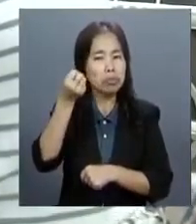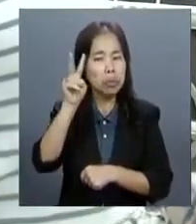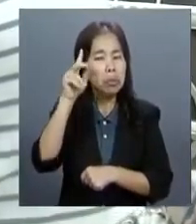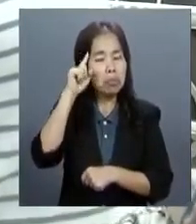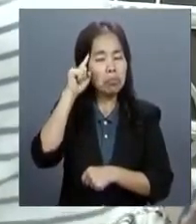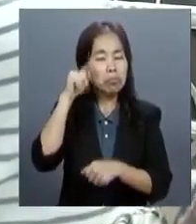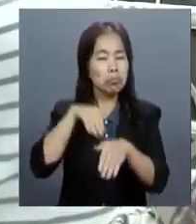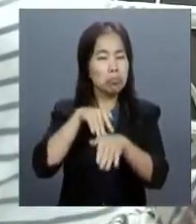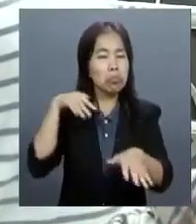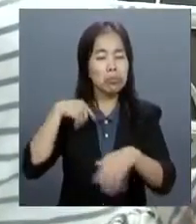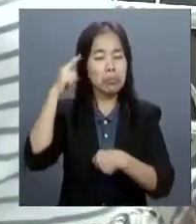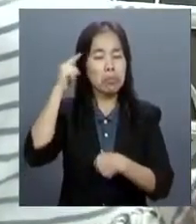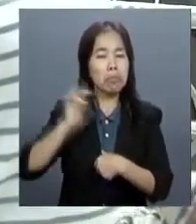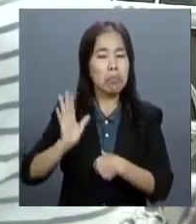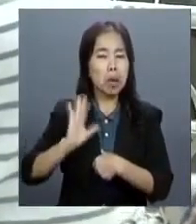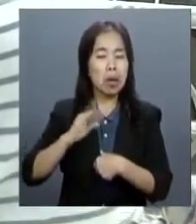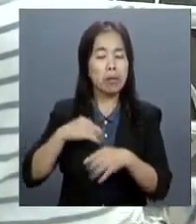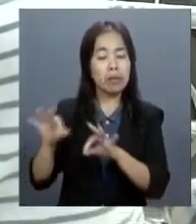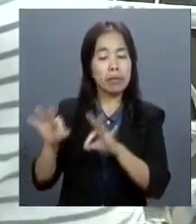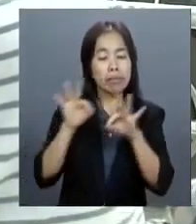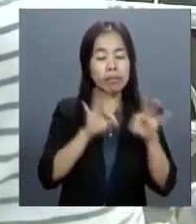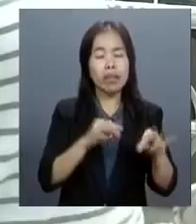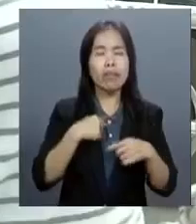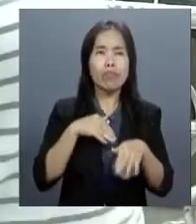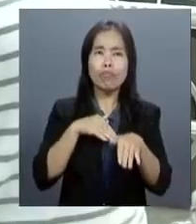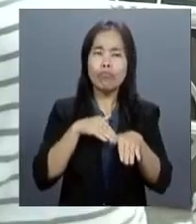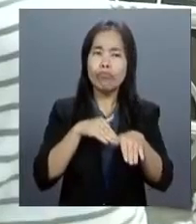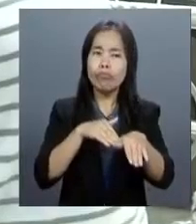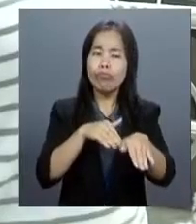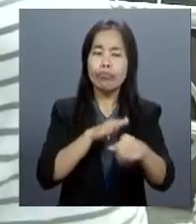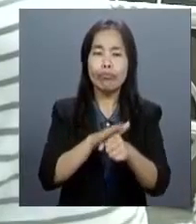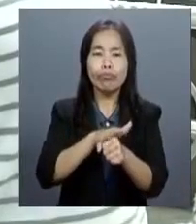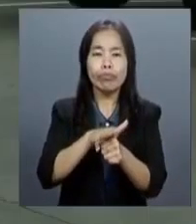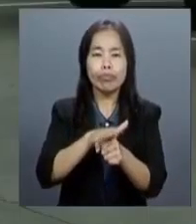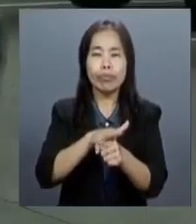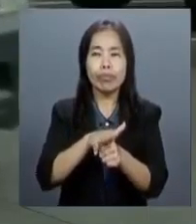รา ไม่ค่ะมาได้เรื่อย